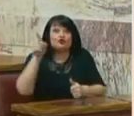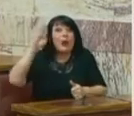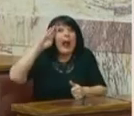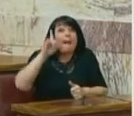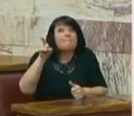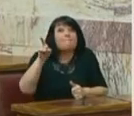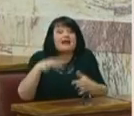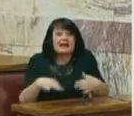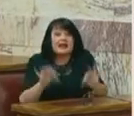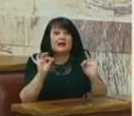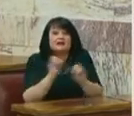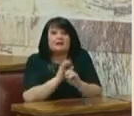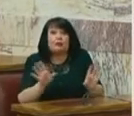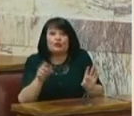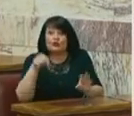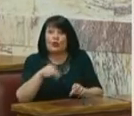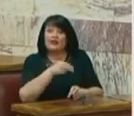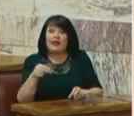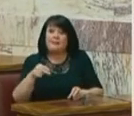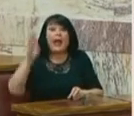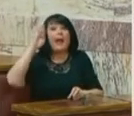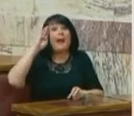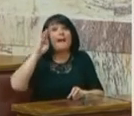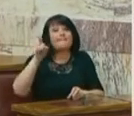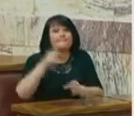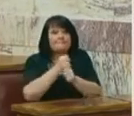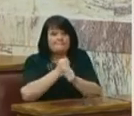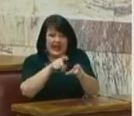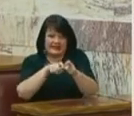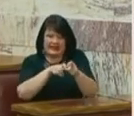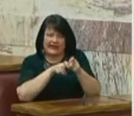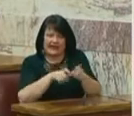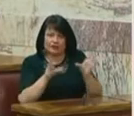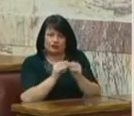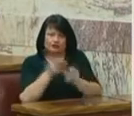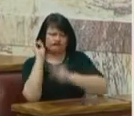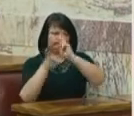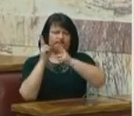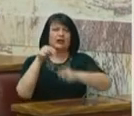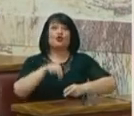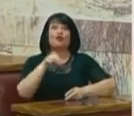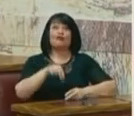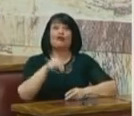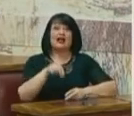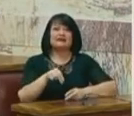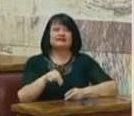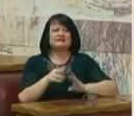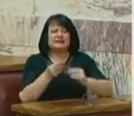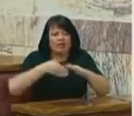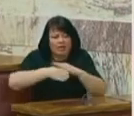Αμερικής, όπου οι αμερικανικές φαρμακευτικές εταιρείες κατήγγειλαν την Νοβάρτης ότι με αθέμητους